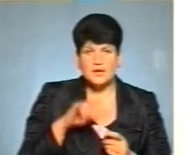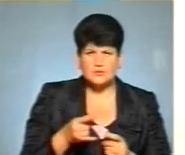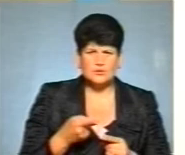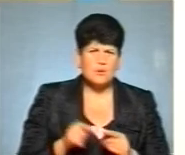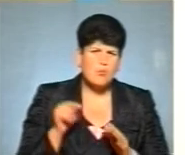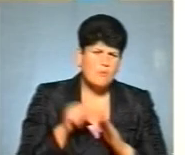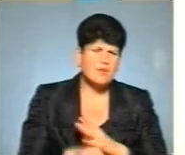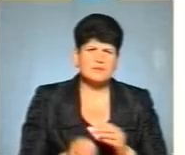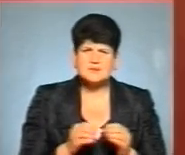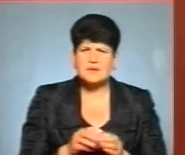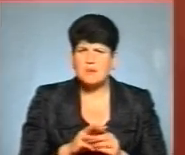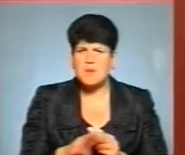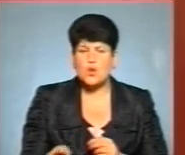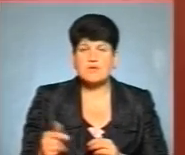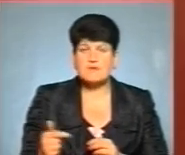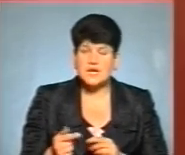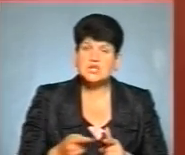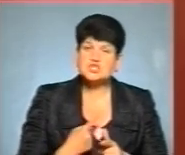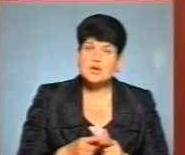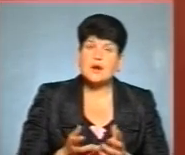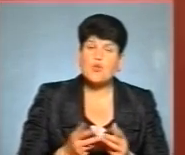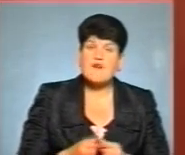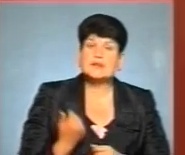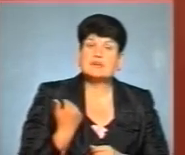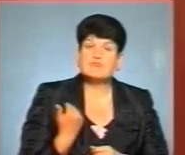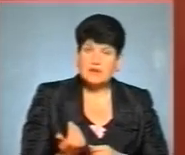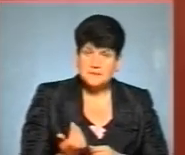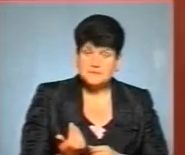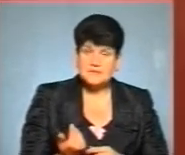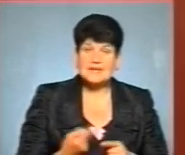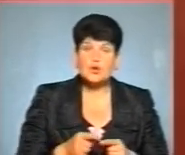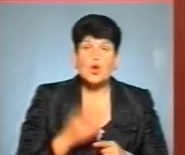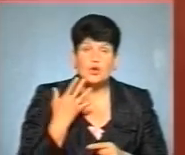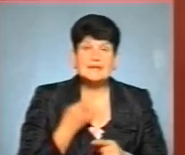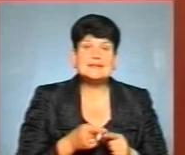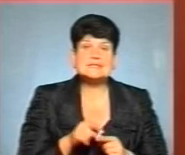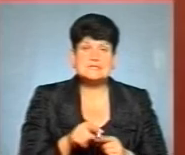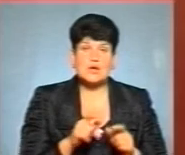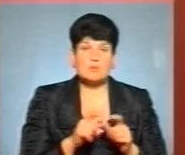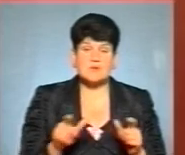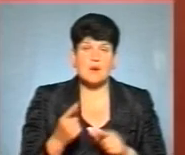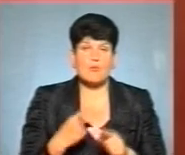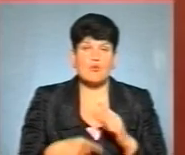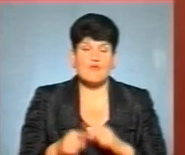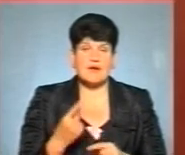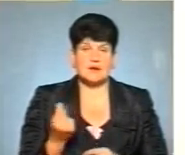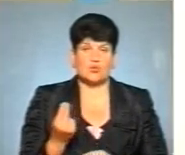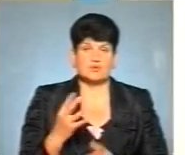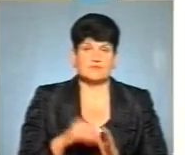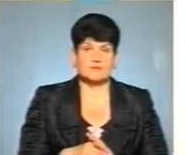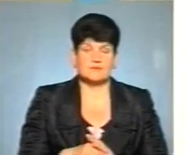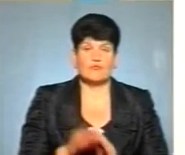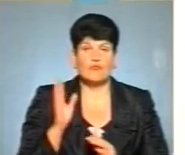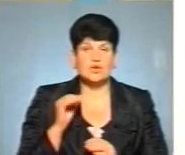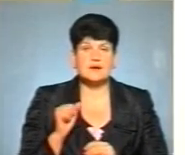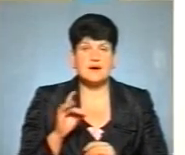десятки мільйонів гривень. Чи рахували ви, коли цей об'єкт поверне вкладені в нього гроші? Водна арена – це